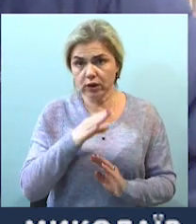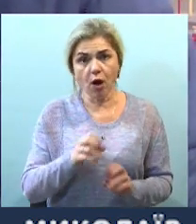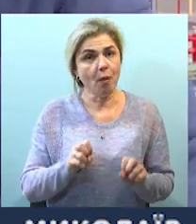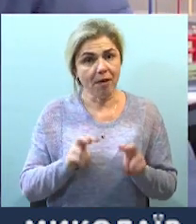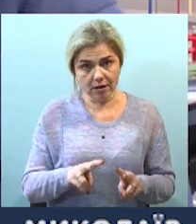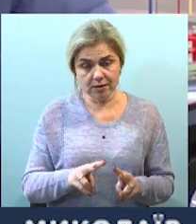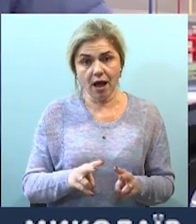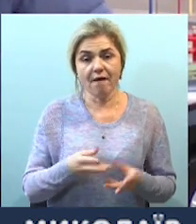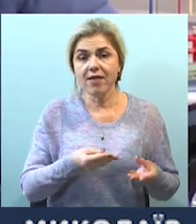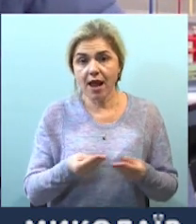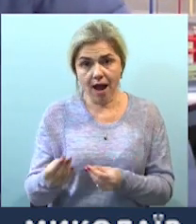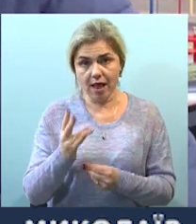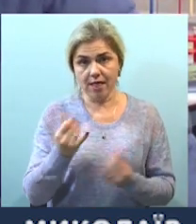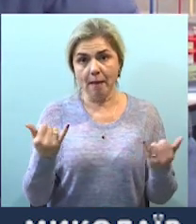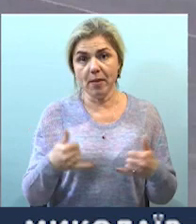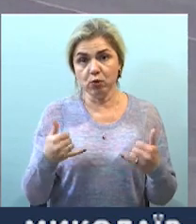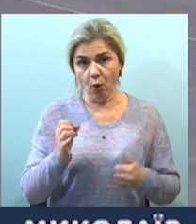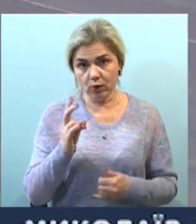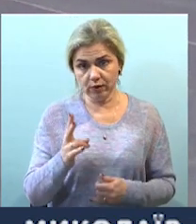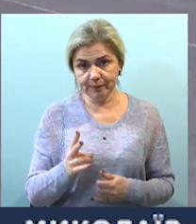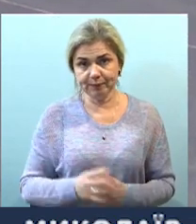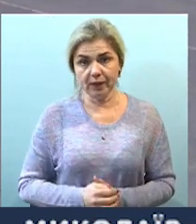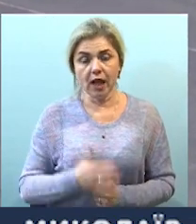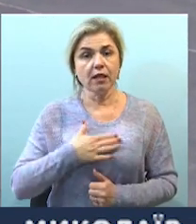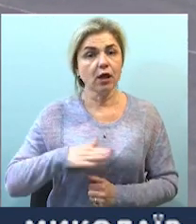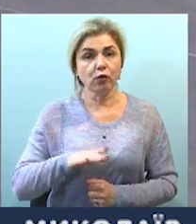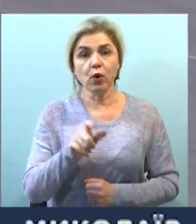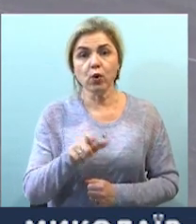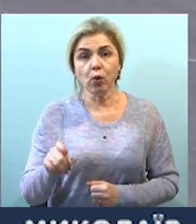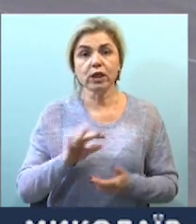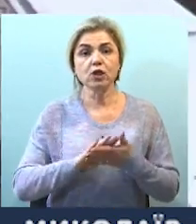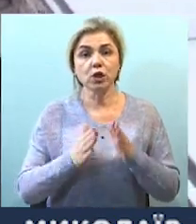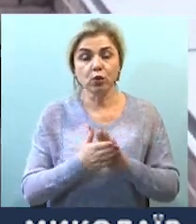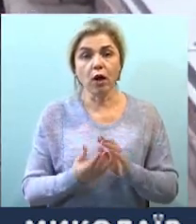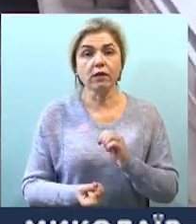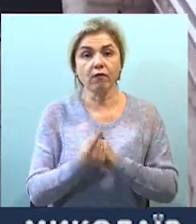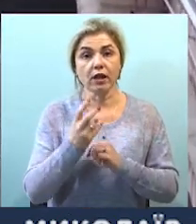на бетони. Незадоволені люди і ситуацією, яка